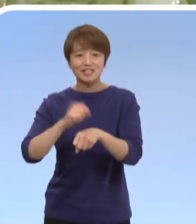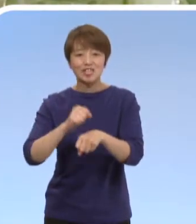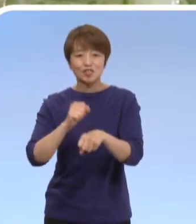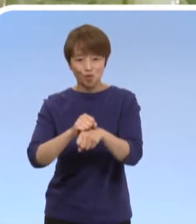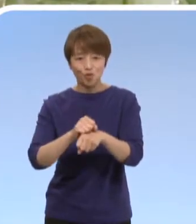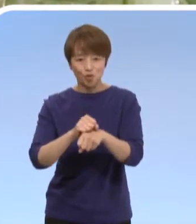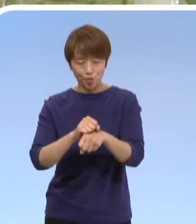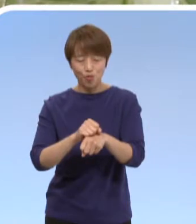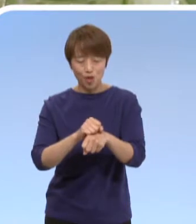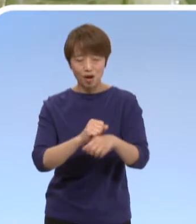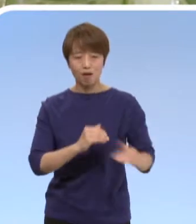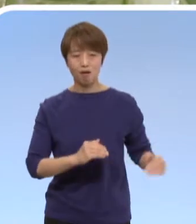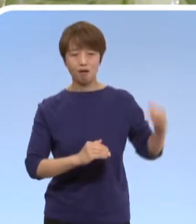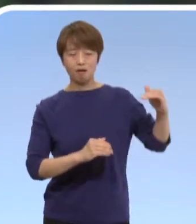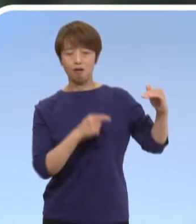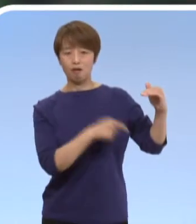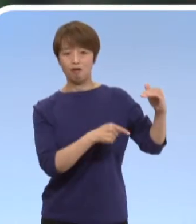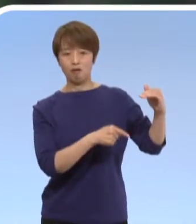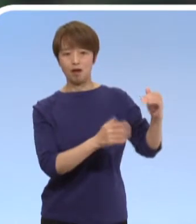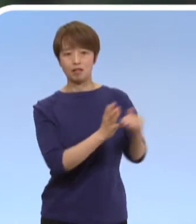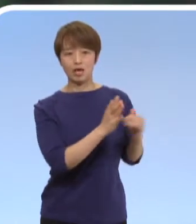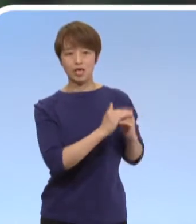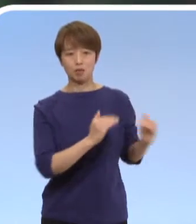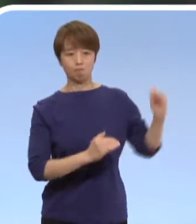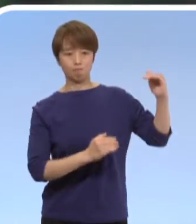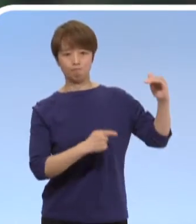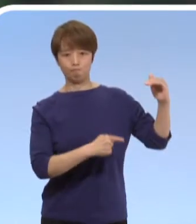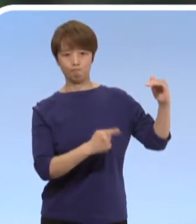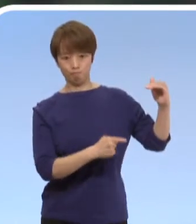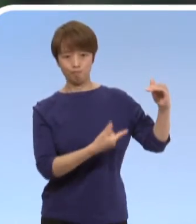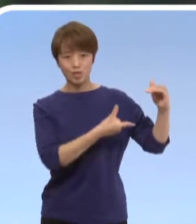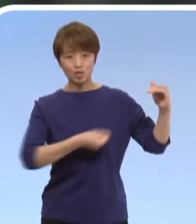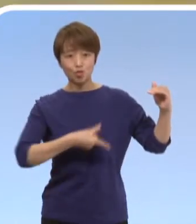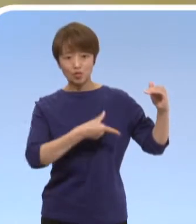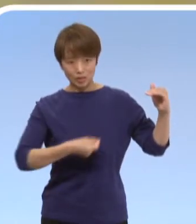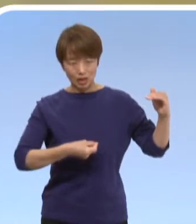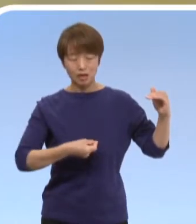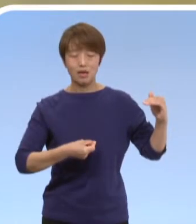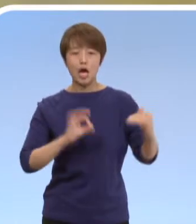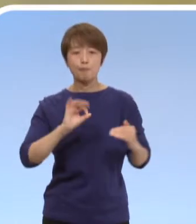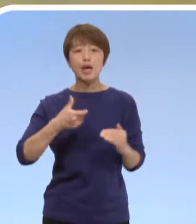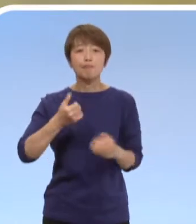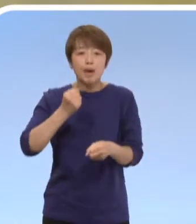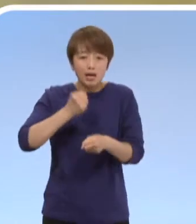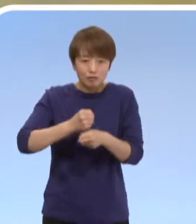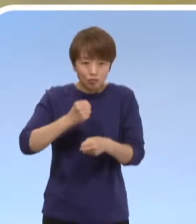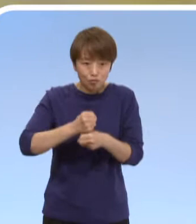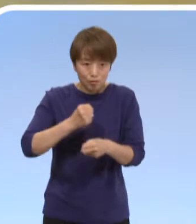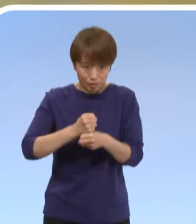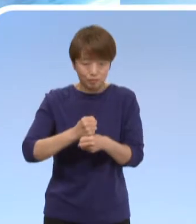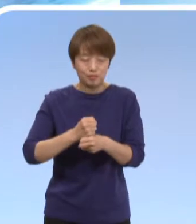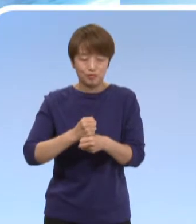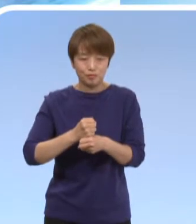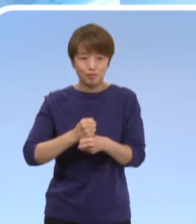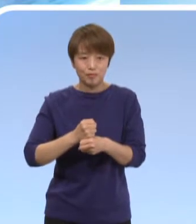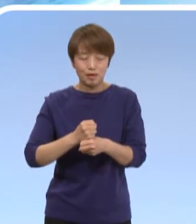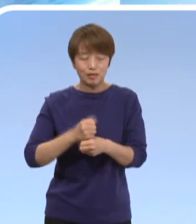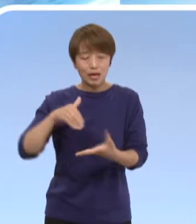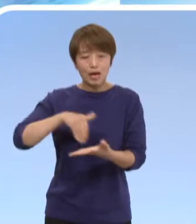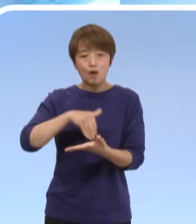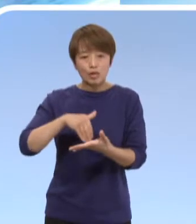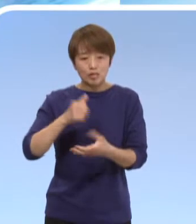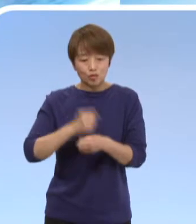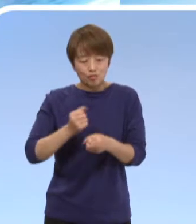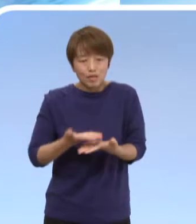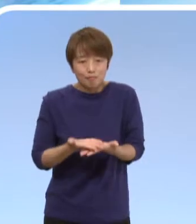ンマの原材料は養竹。輸入品がほとんどを占める中、希少な国産メンマをここ